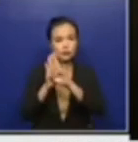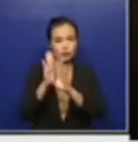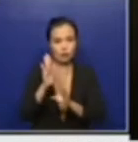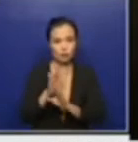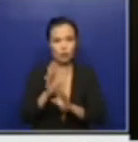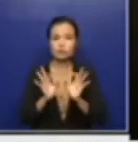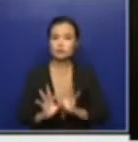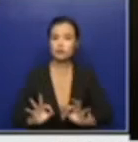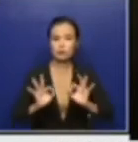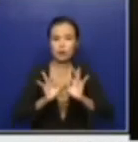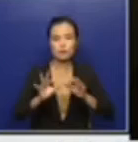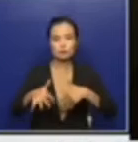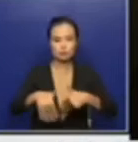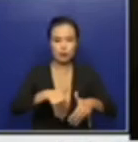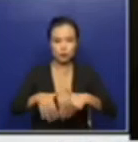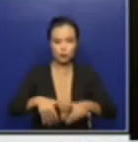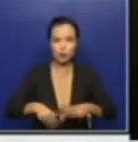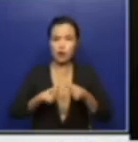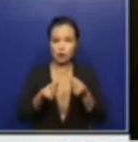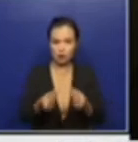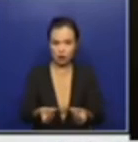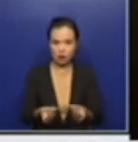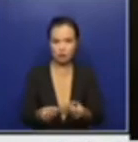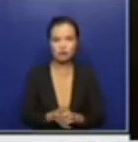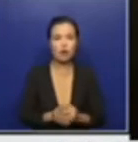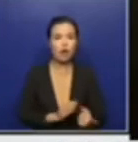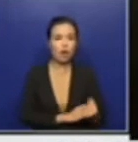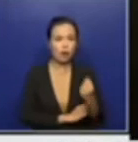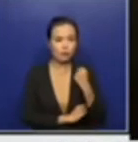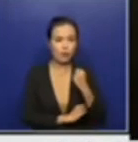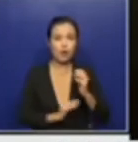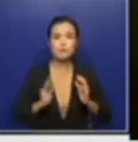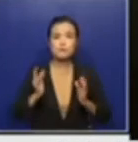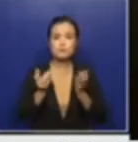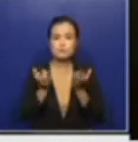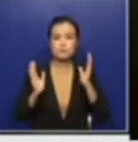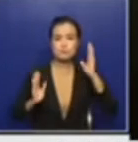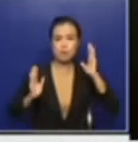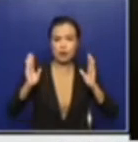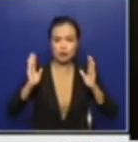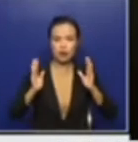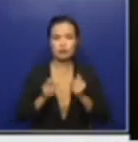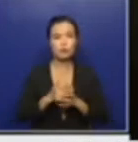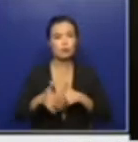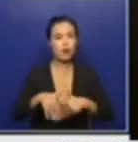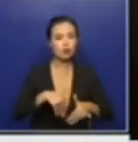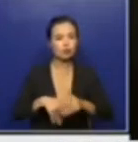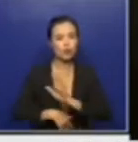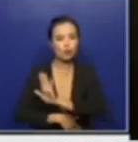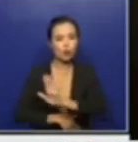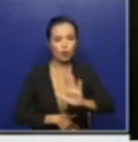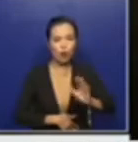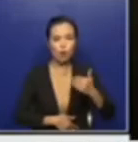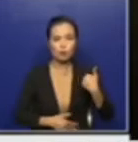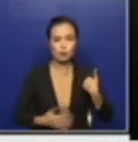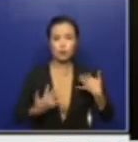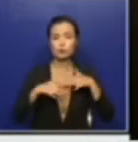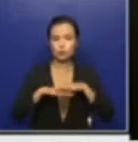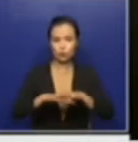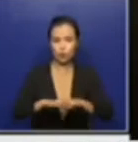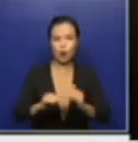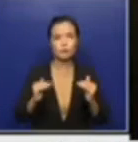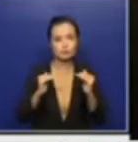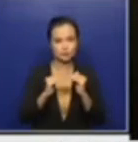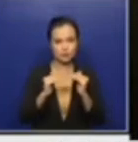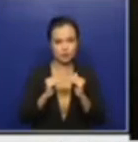ความสำคัญกับประชาชนอำนาจอธิปไตยเป็นของประชาชนทุกคนมีส่วนร่วมทุก